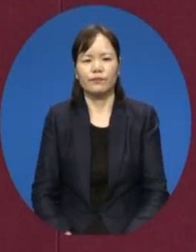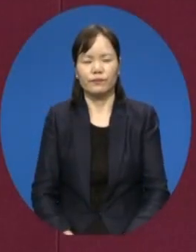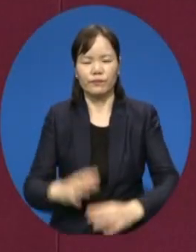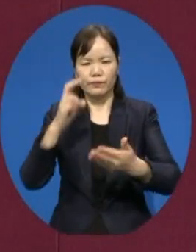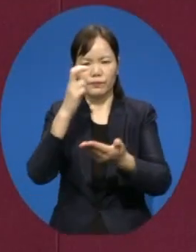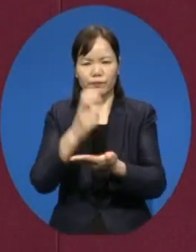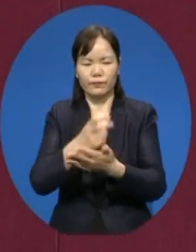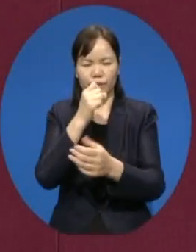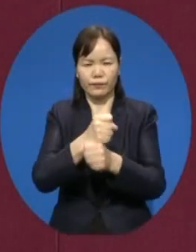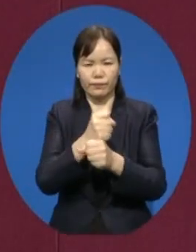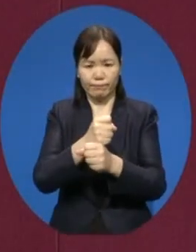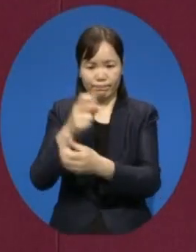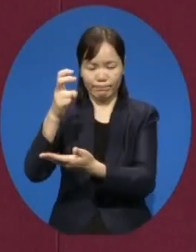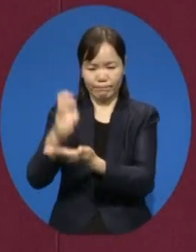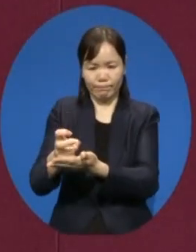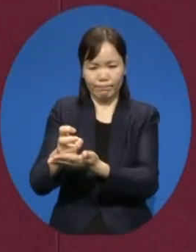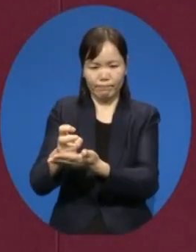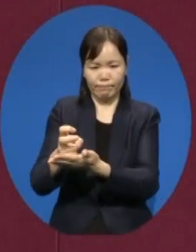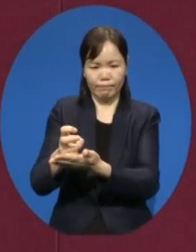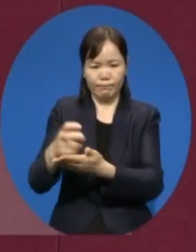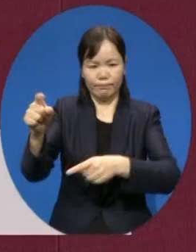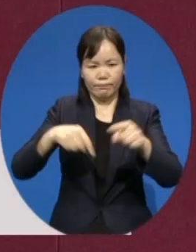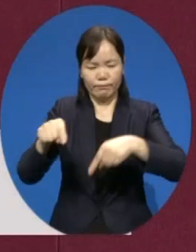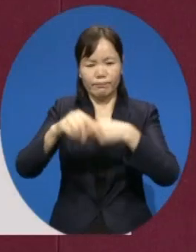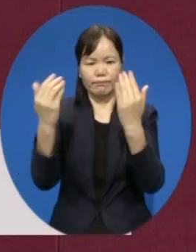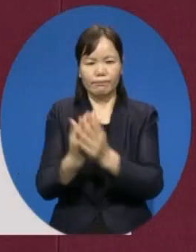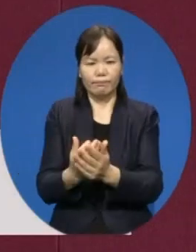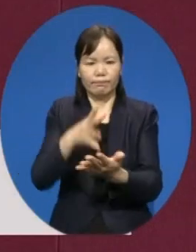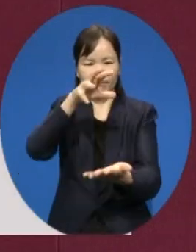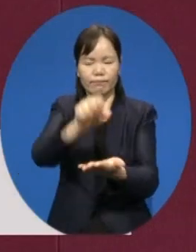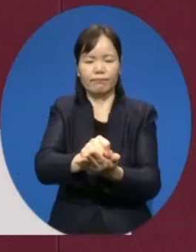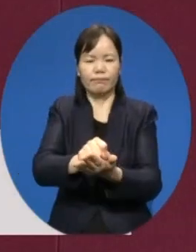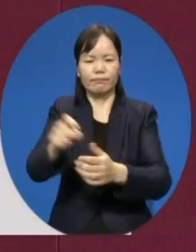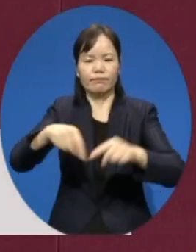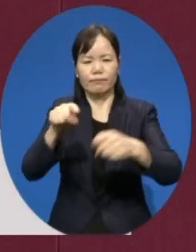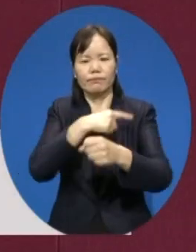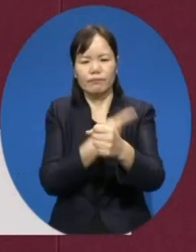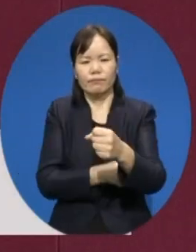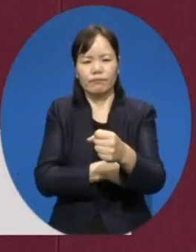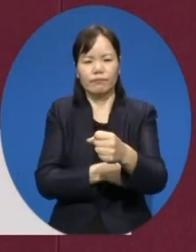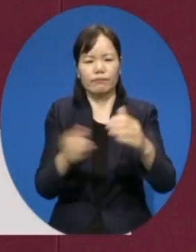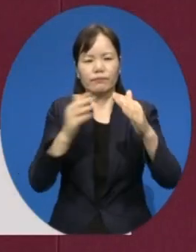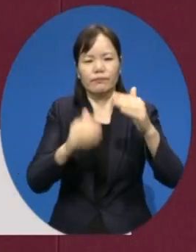입법, 사법, 행정을 모두 장악한 이 정권의 관권선거,